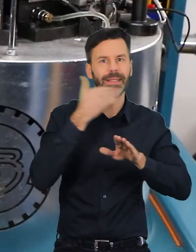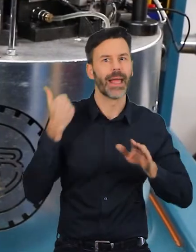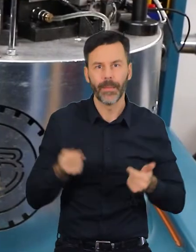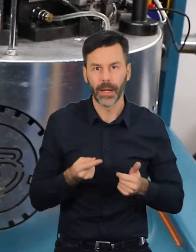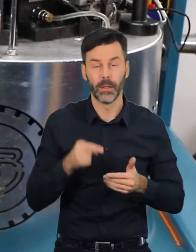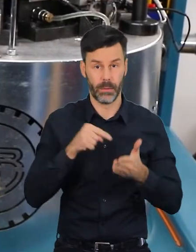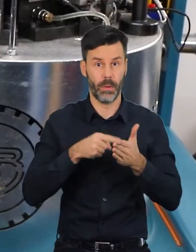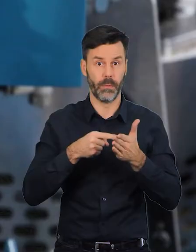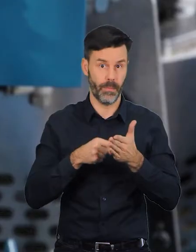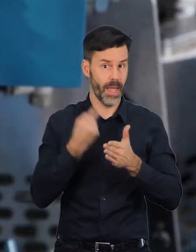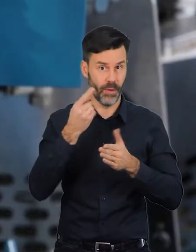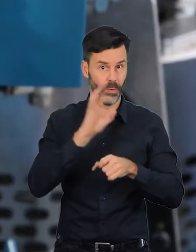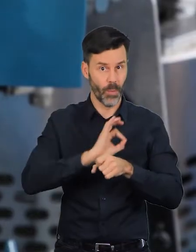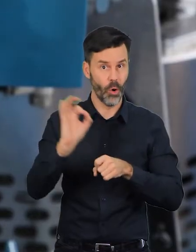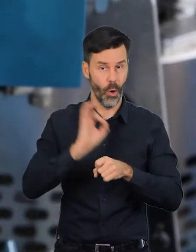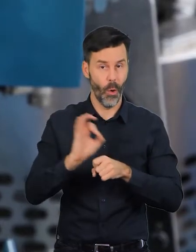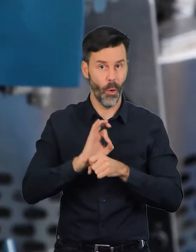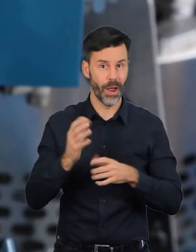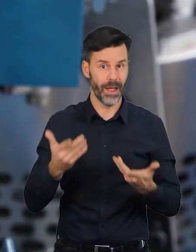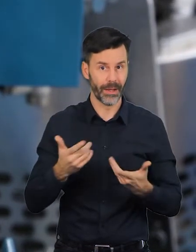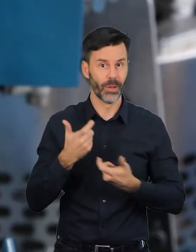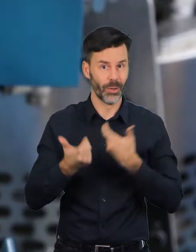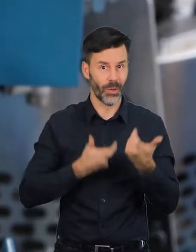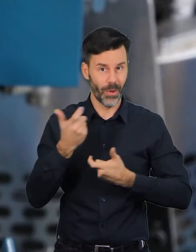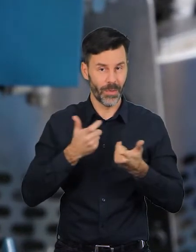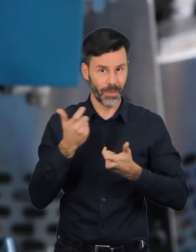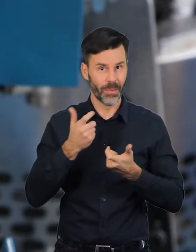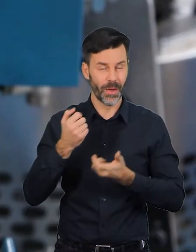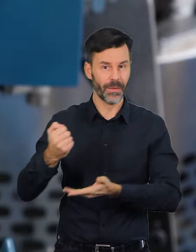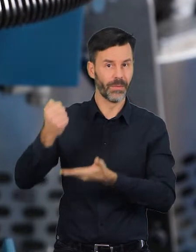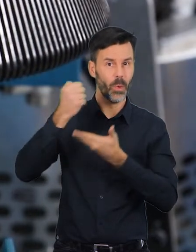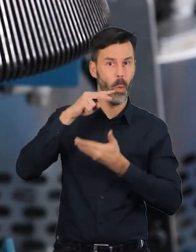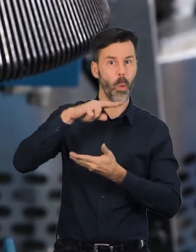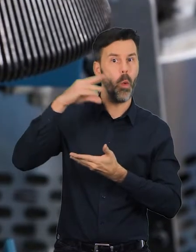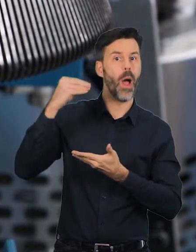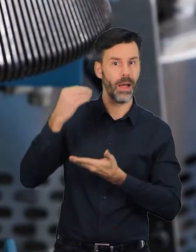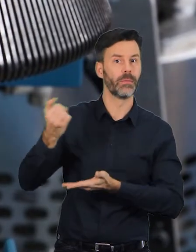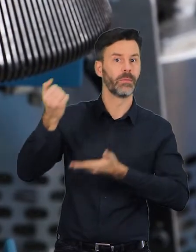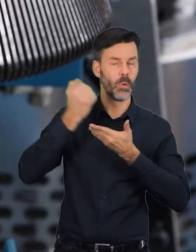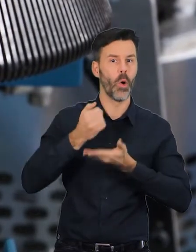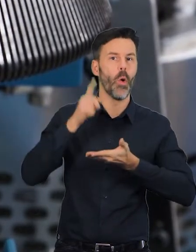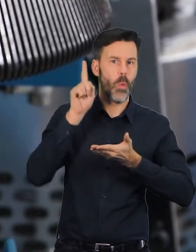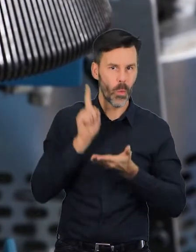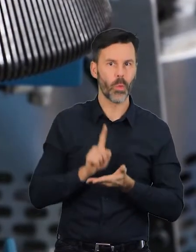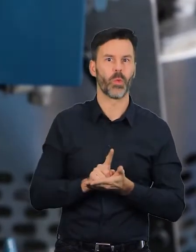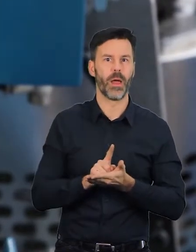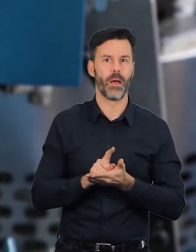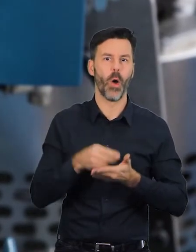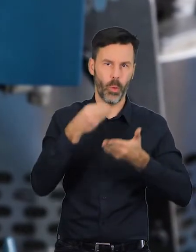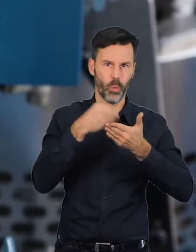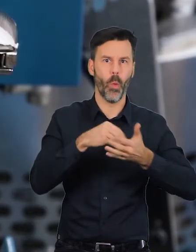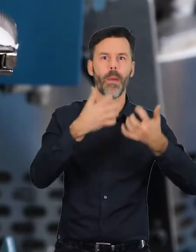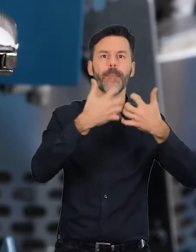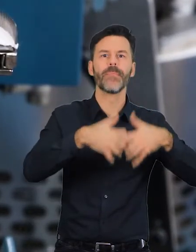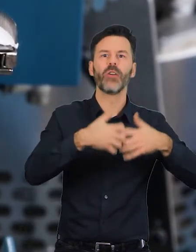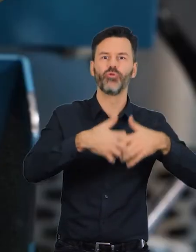projekt związany z dofinansowaniem ze środków Unii Europejskiej. Pozyskaliśmy fundusze na zakup